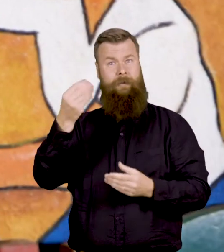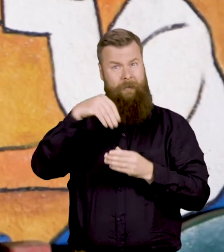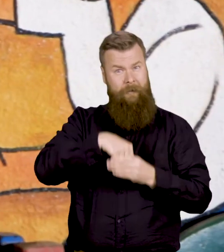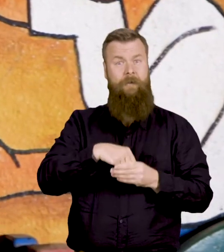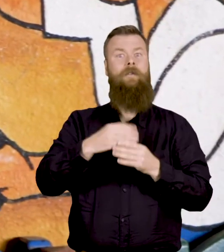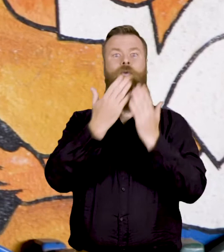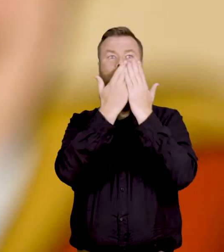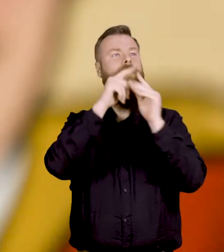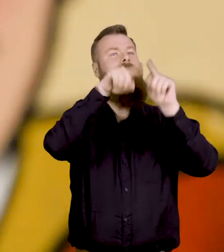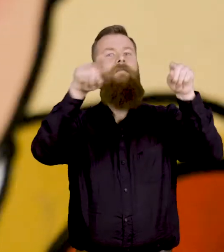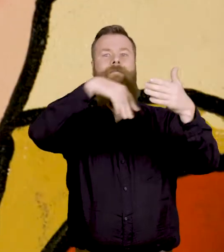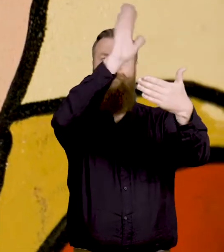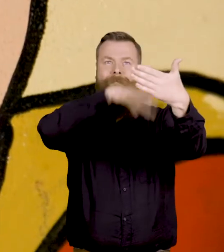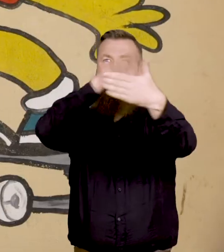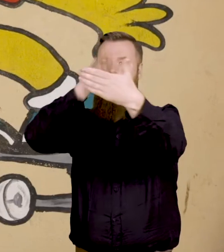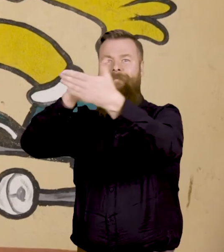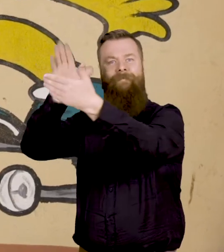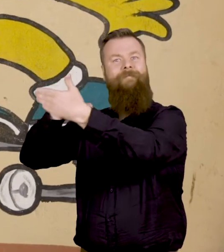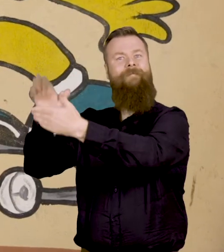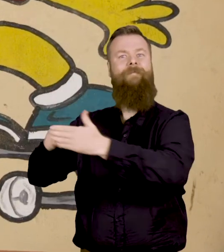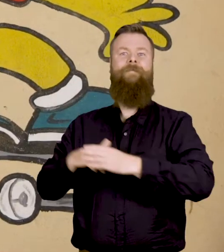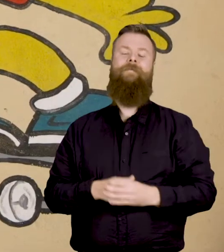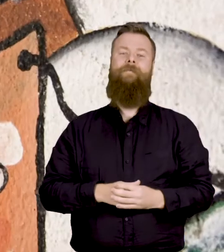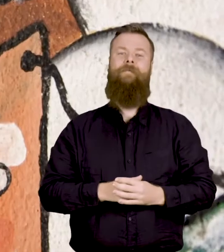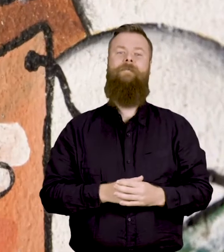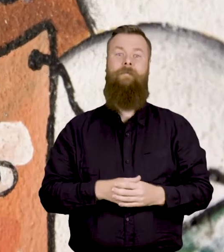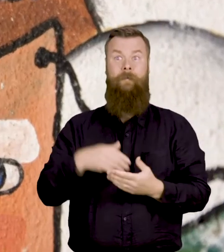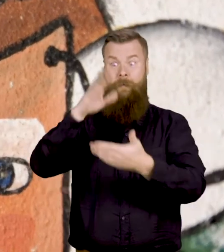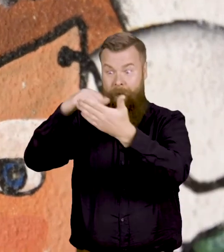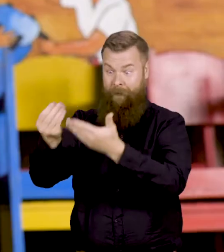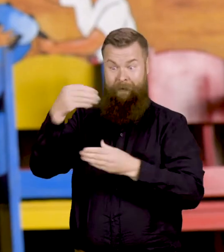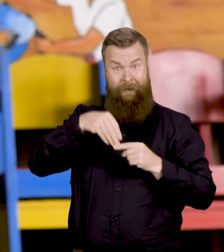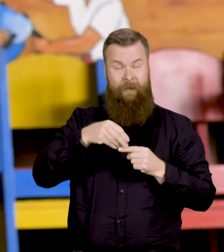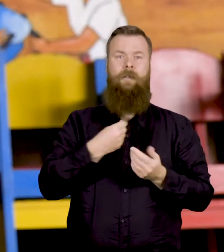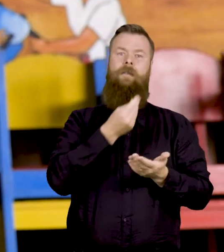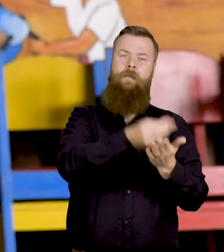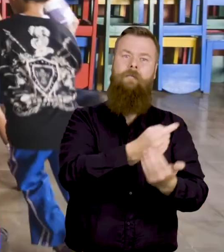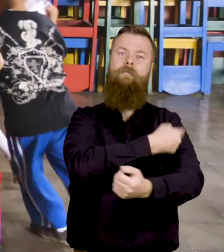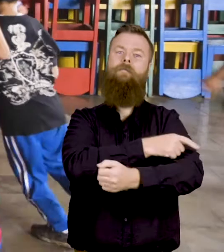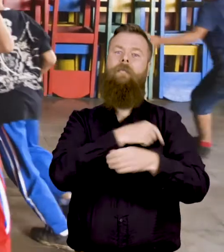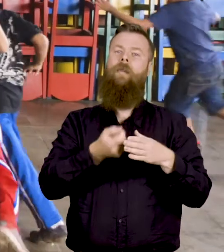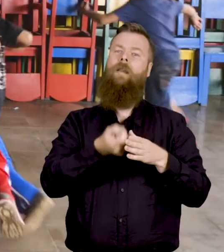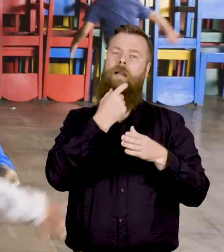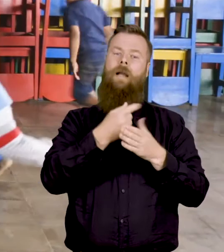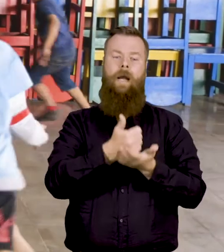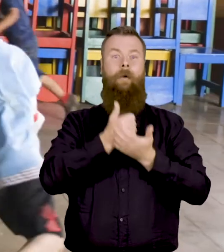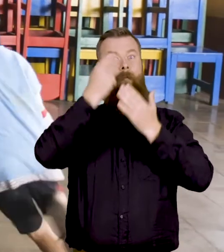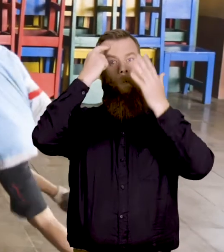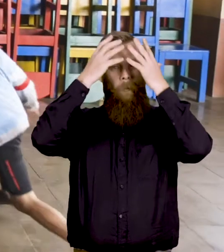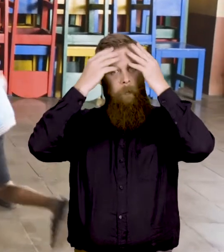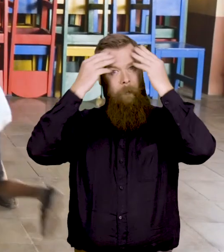mes peintures murales dans d'autres écoles. J'utilise cet argent pour acheter des médicaments pour ma tête. Je suis